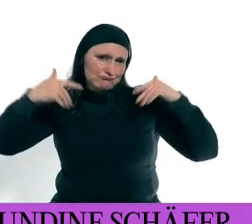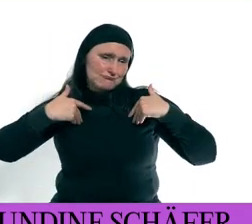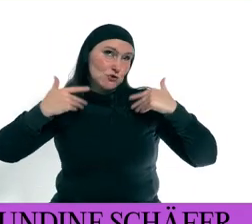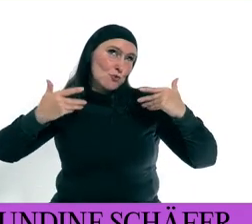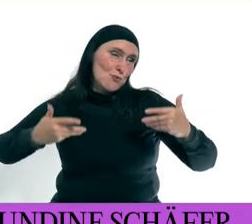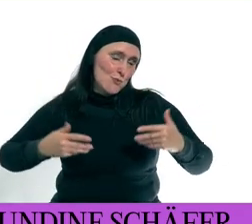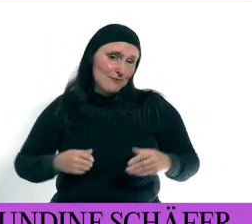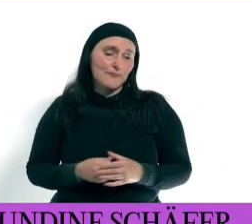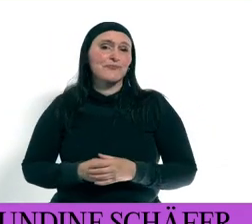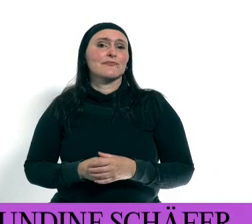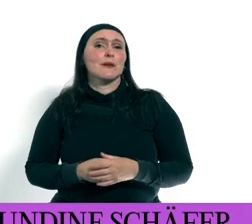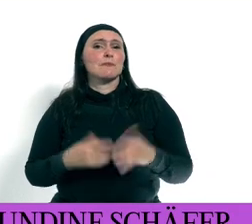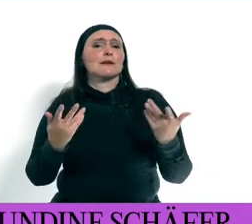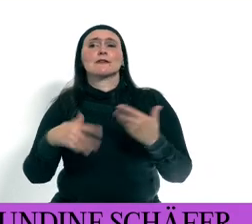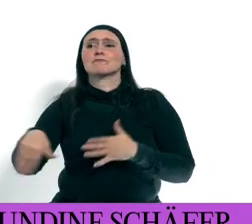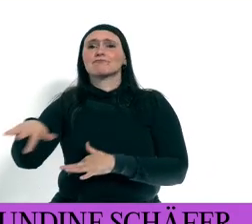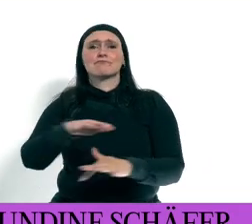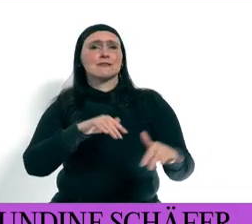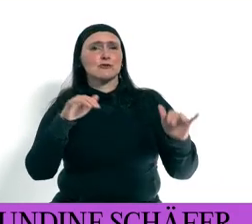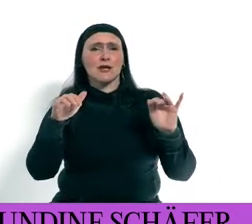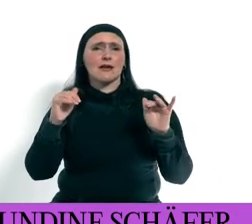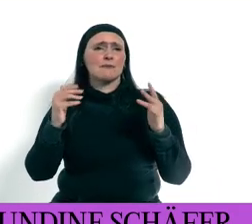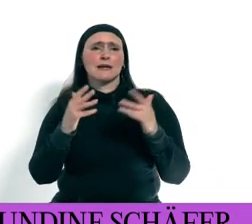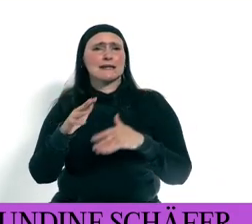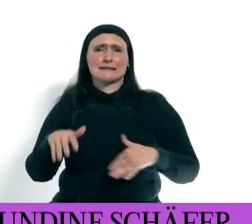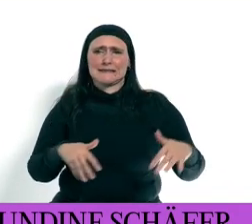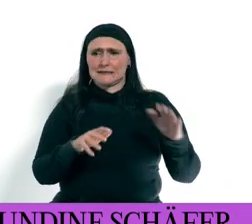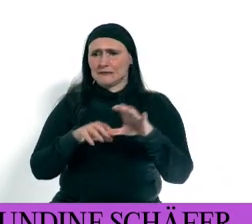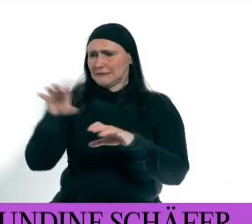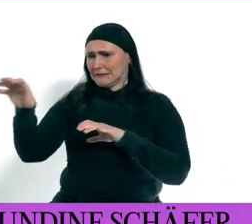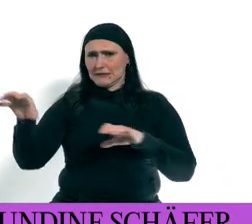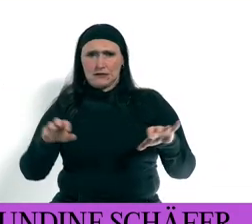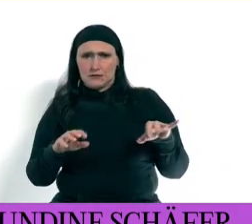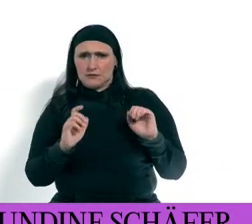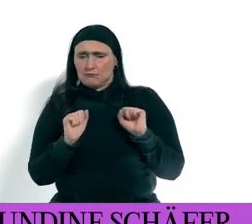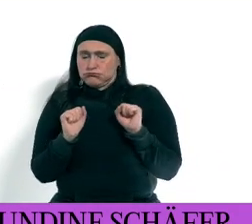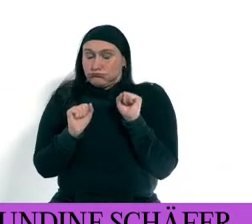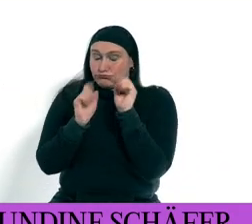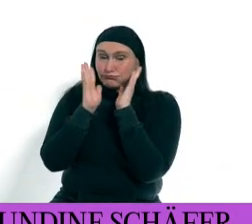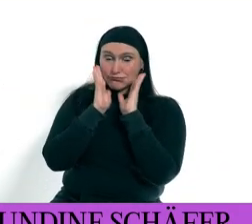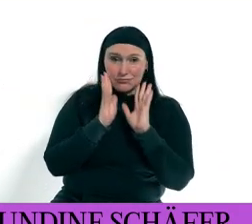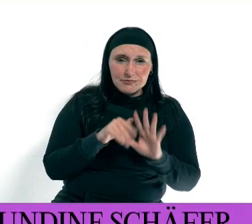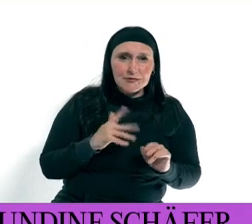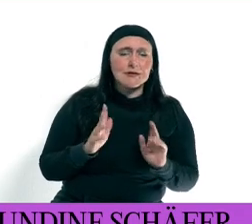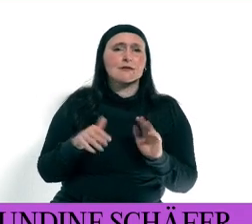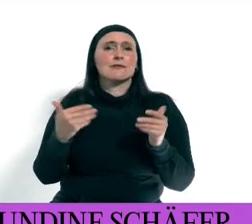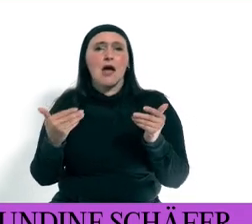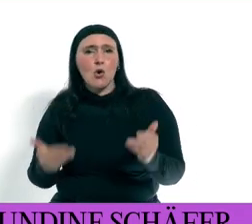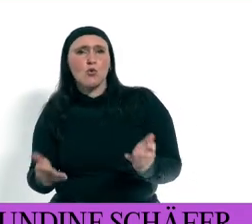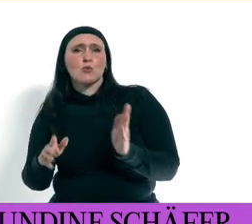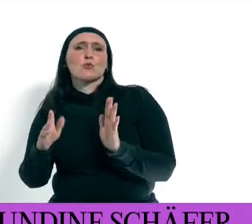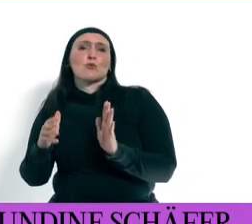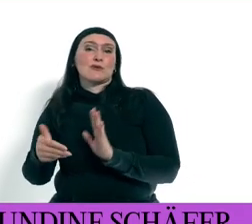hier sozusagen die Öffentlichkeit. Wobei die Details des Baus, das ist der pure Horror, das könnt ihr euch